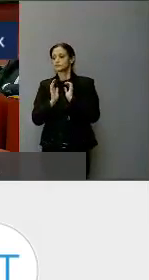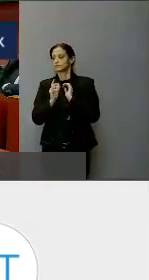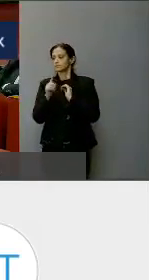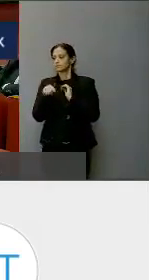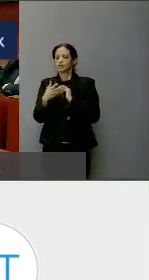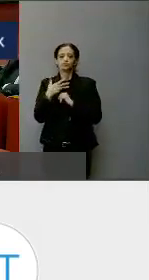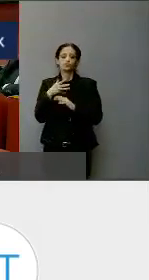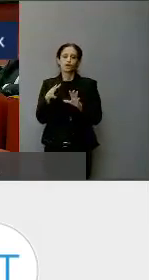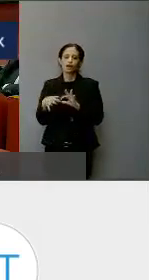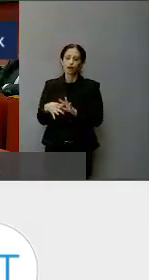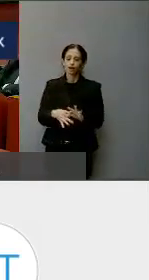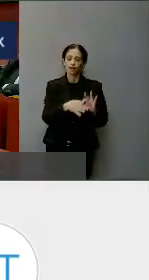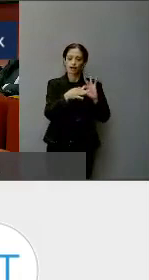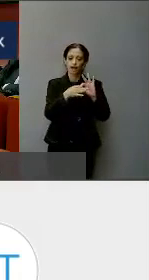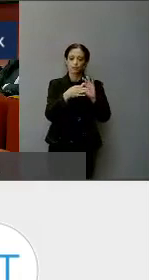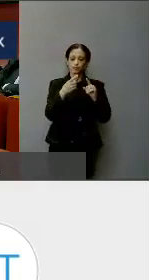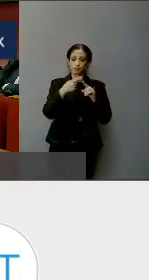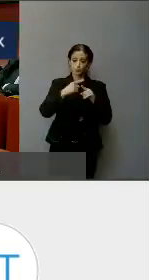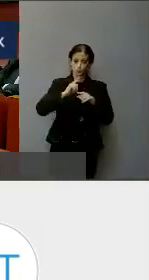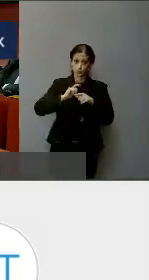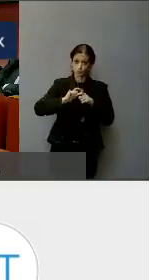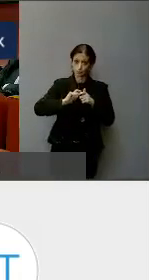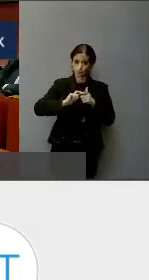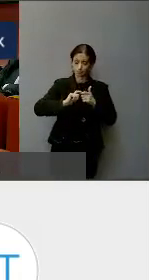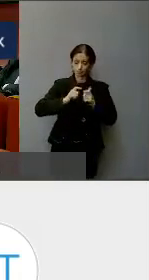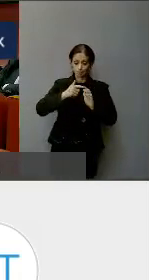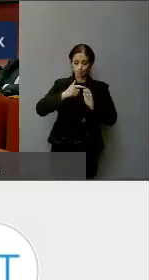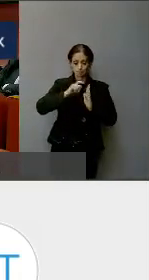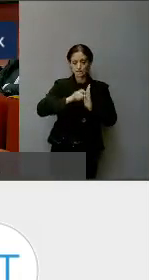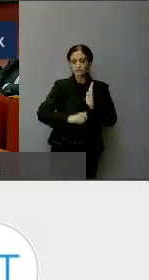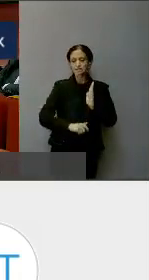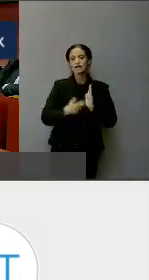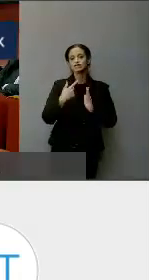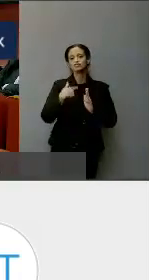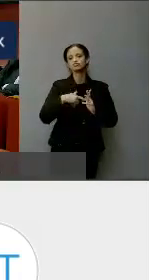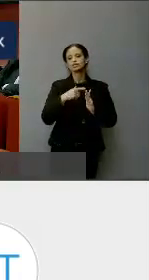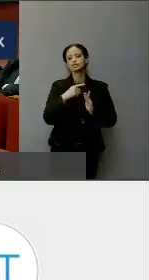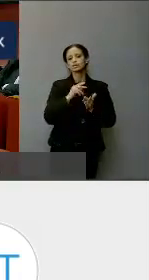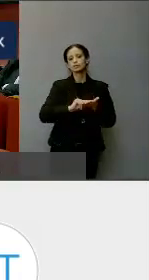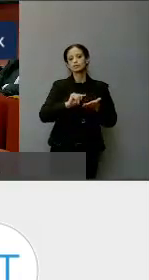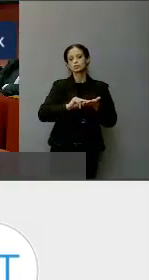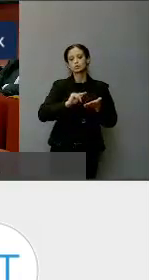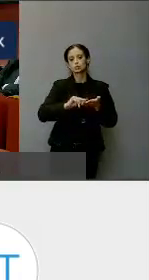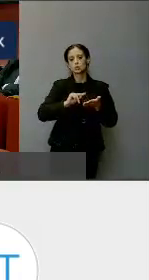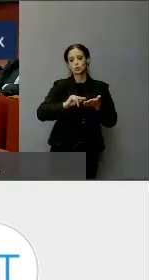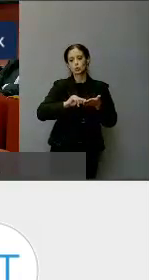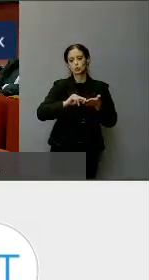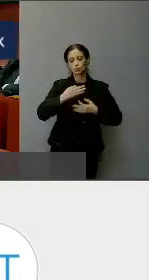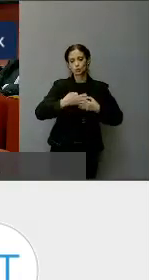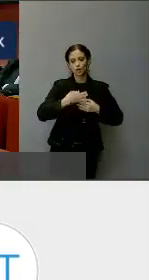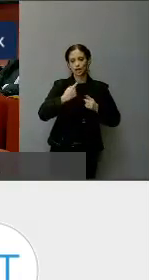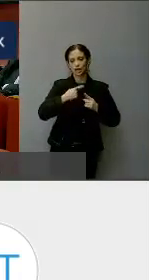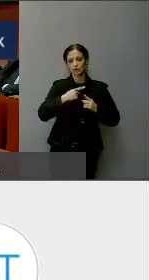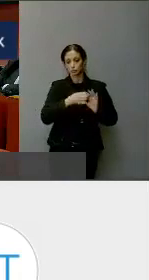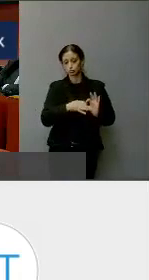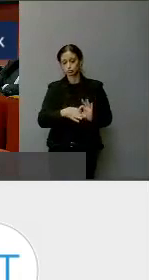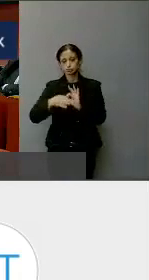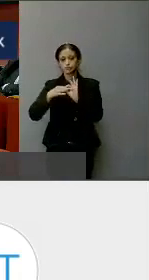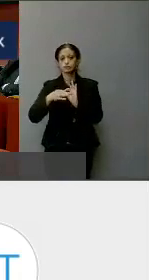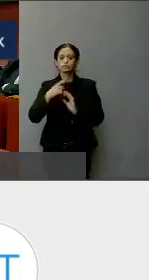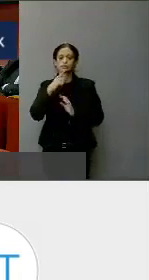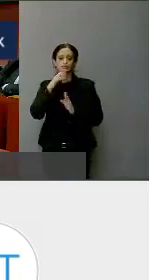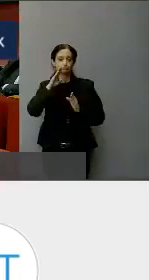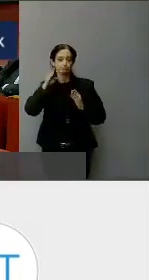e dei passaggi sia di tipo di rapporto con gli studi legali e sia di rapporto anche con chi si è occupato della